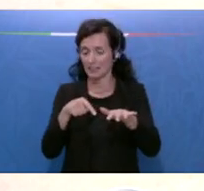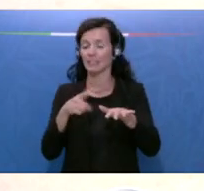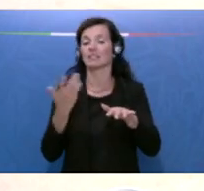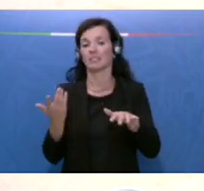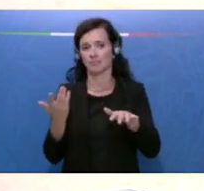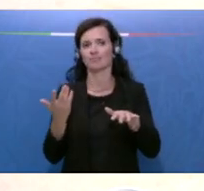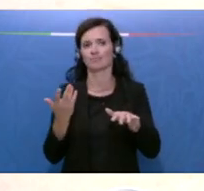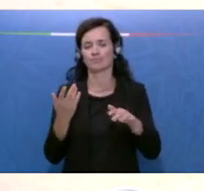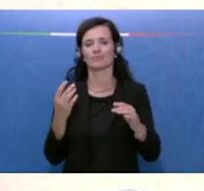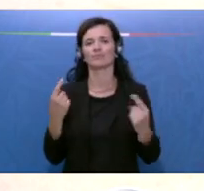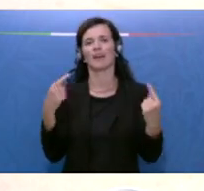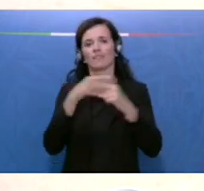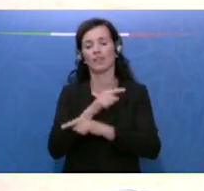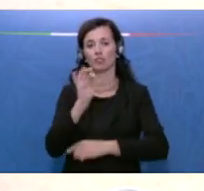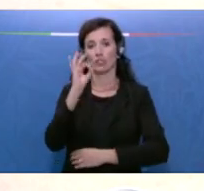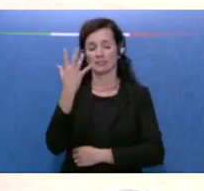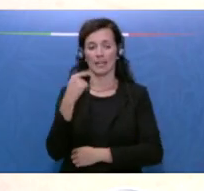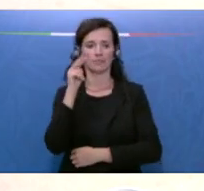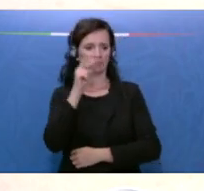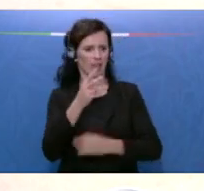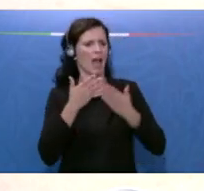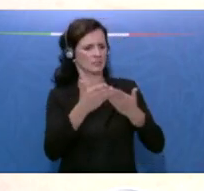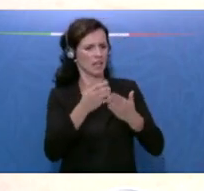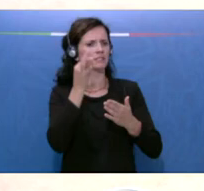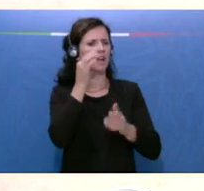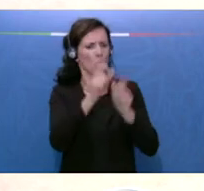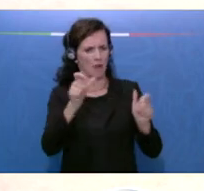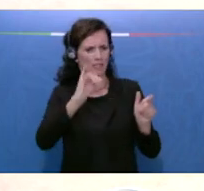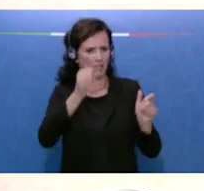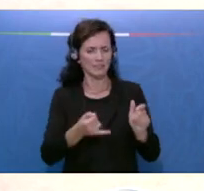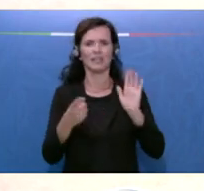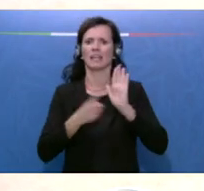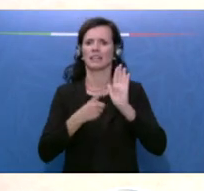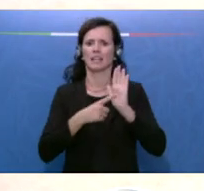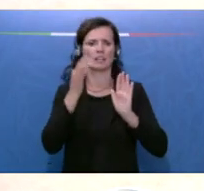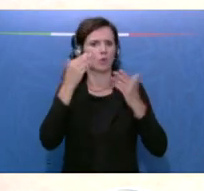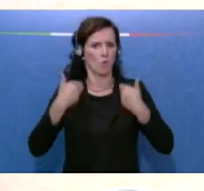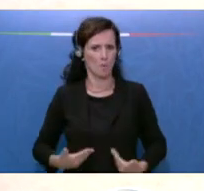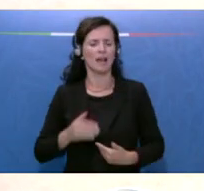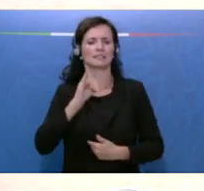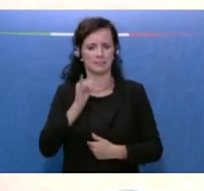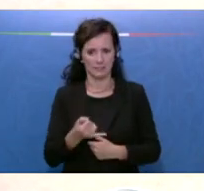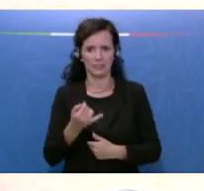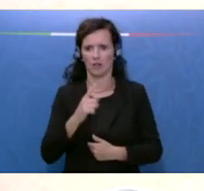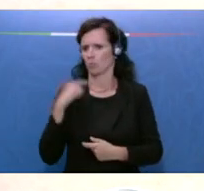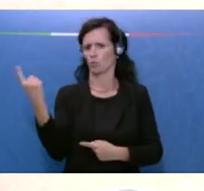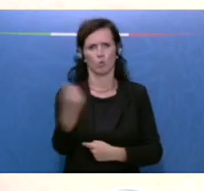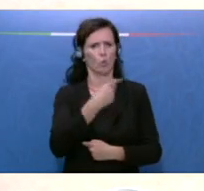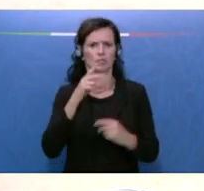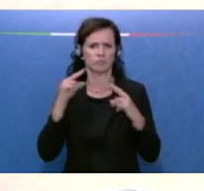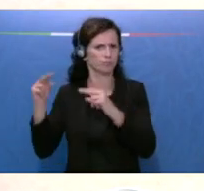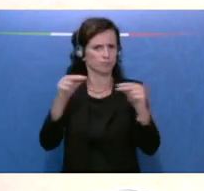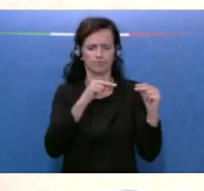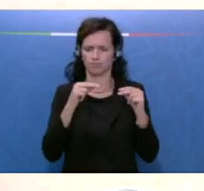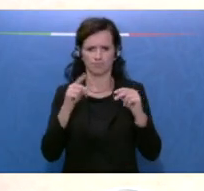sì se ci spostiamo dall aspetto umanitario all'aspetto dei diritti umani per stato direi toccato da tutti il